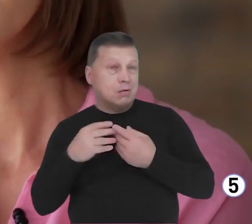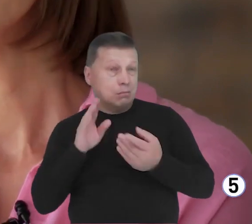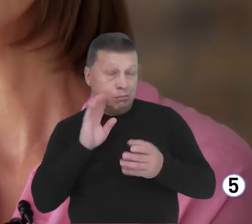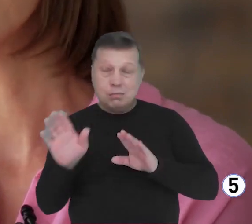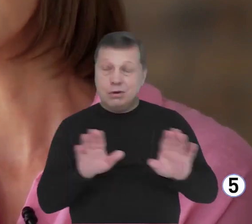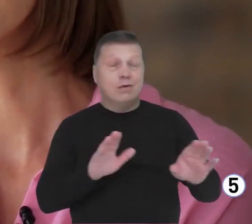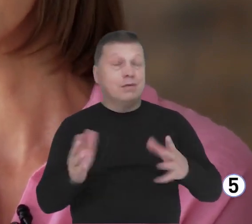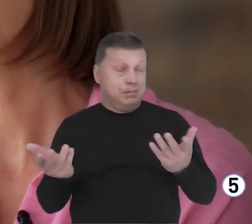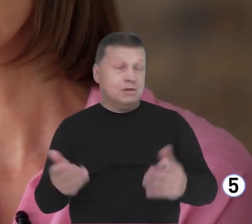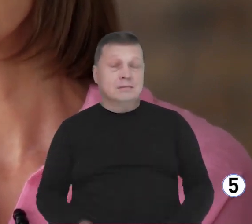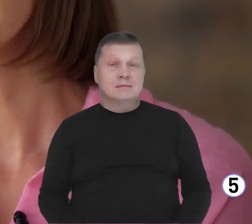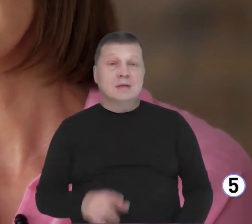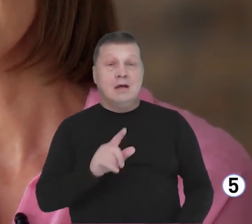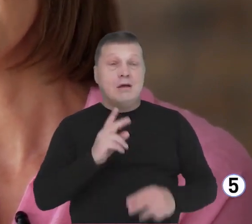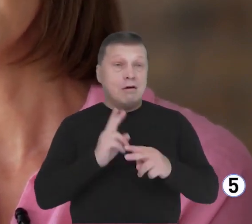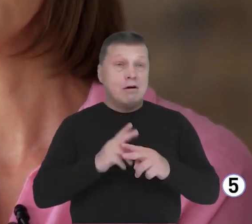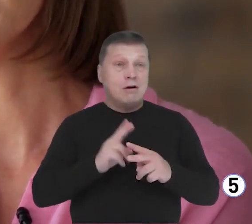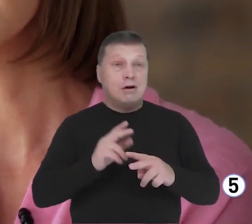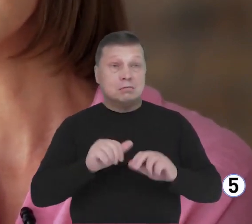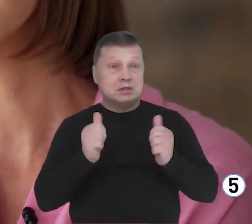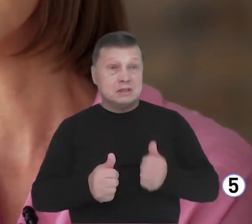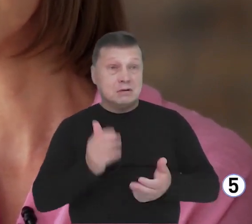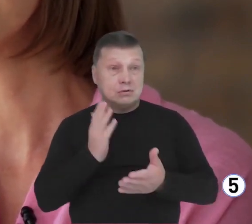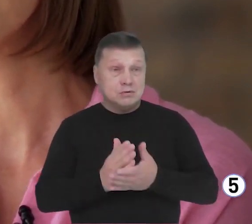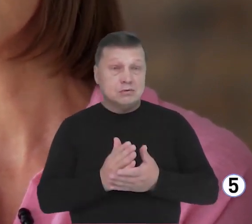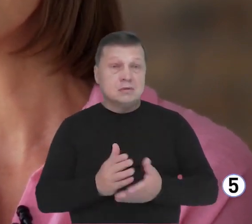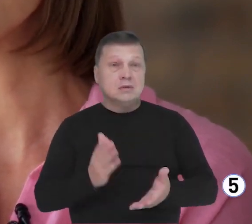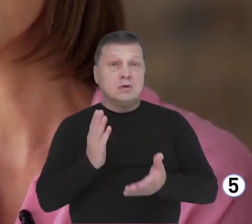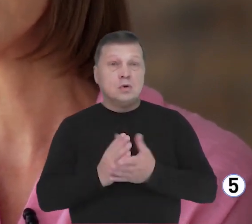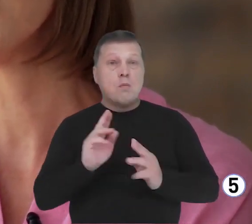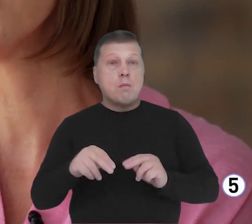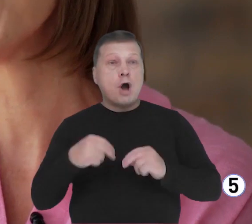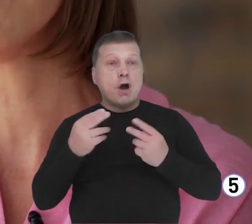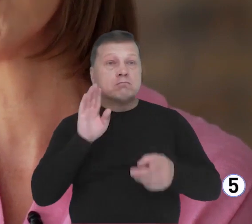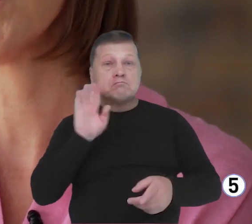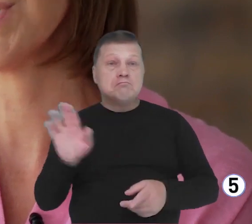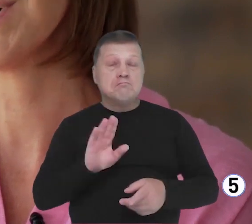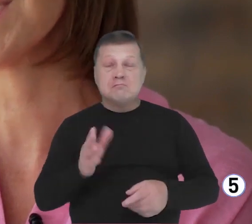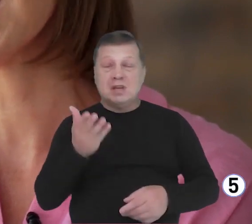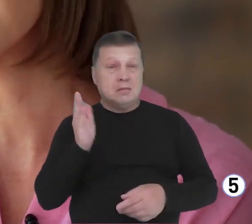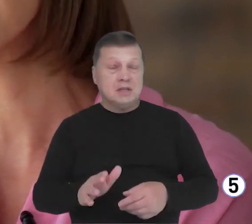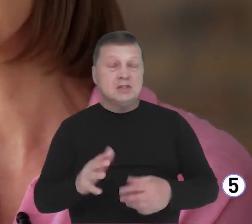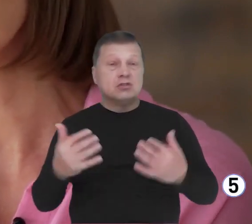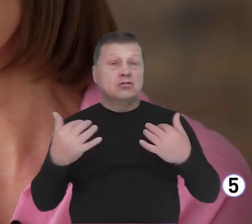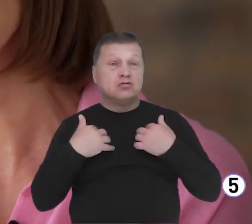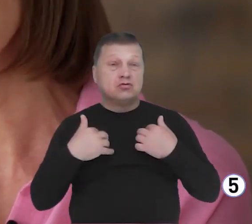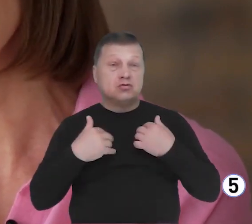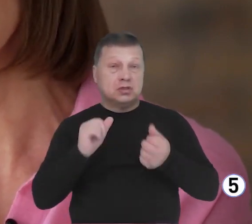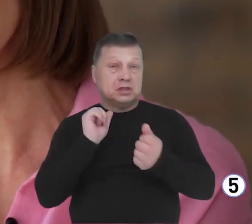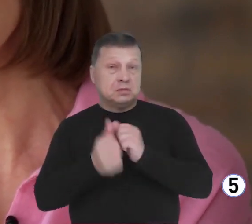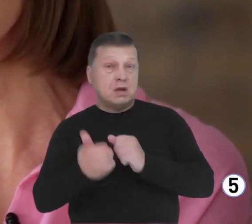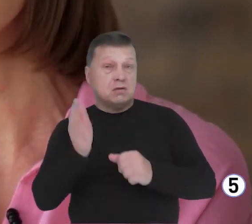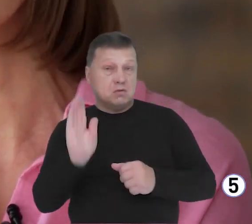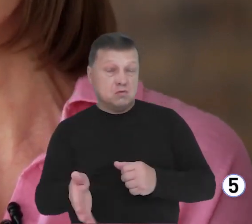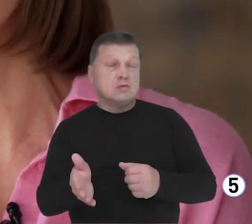żałoby. Informacja o chorobie przewlekłej jest dla nas informacją o tym, że coś już nie wróci, że nasze życie będzie musiało